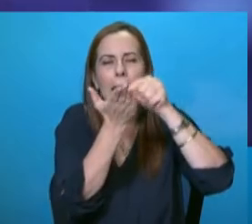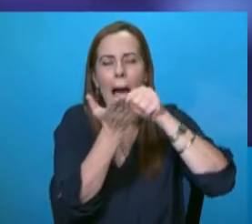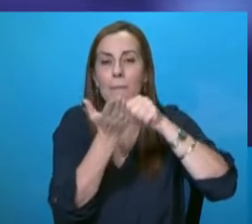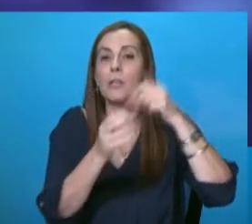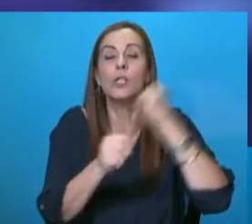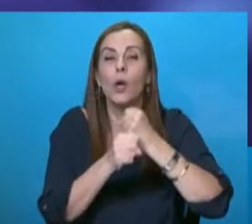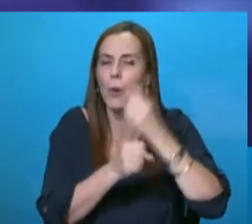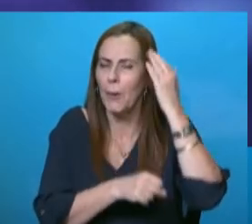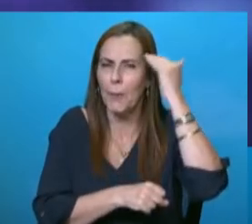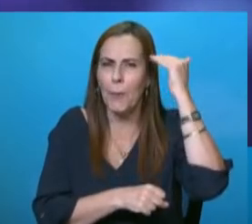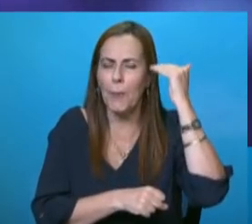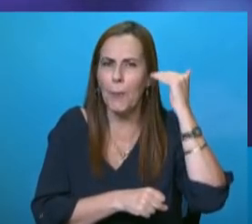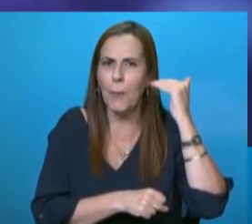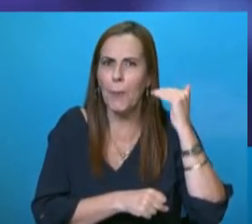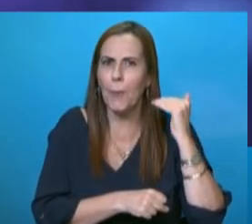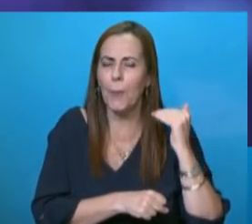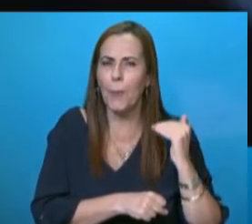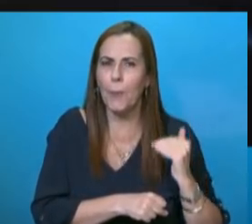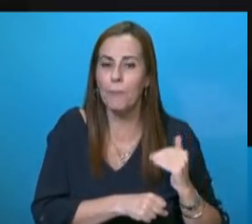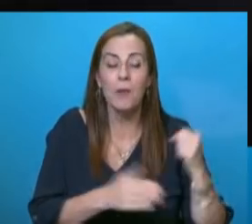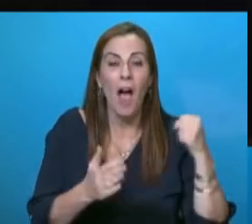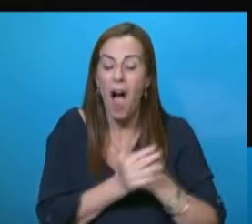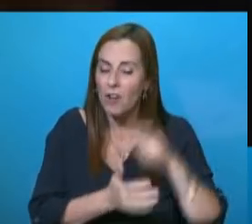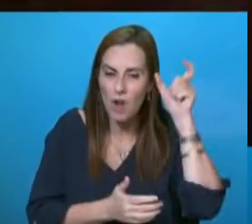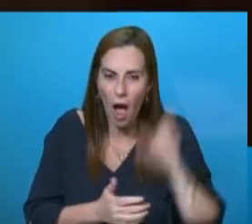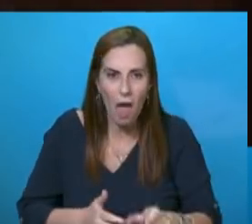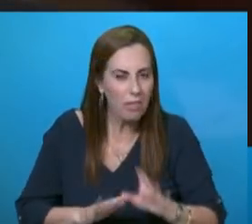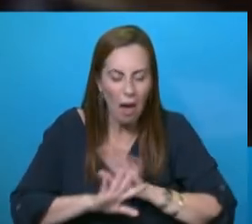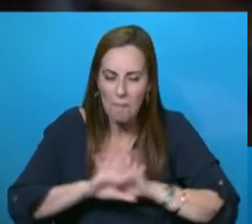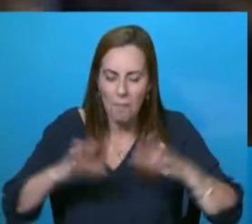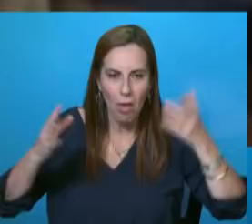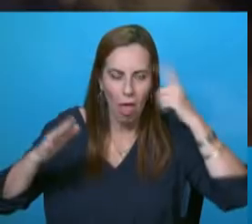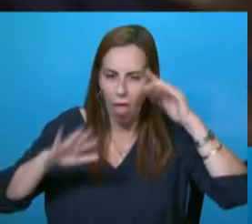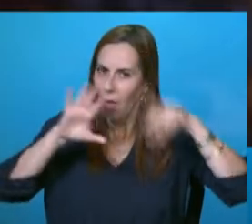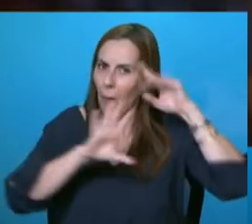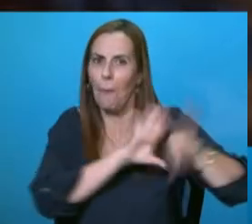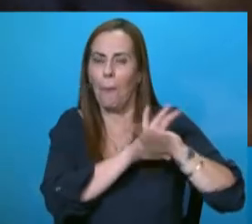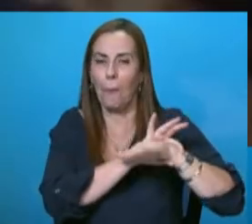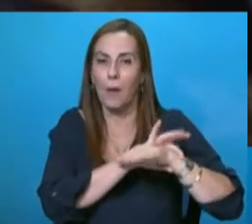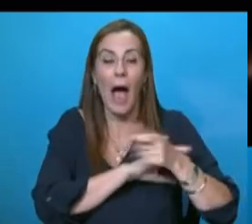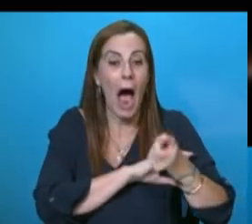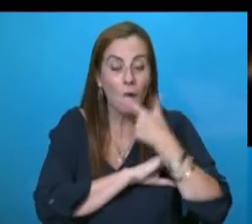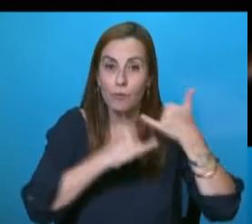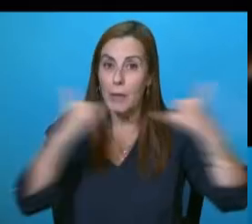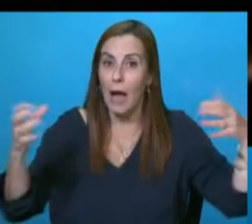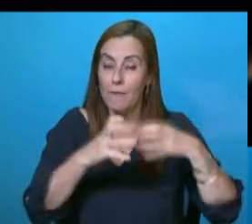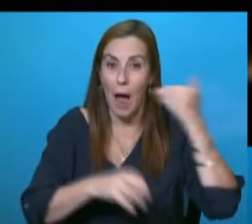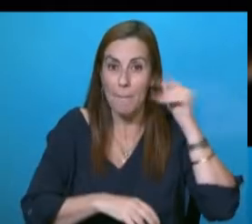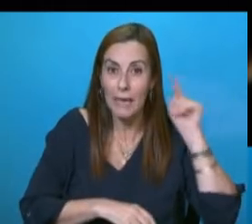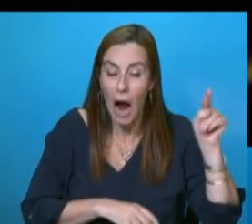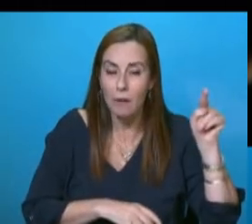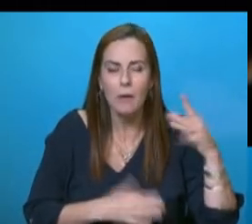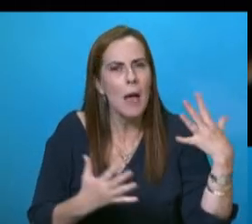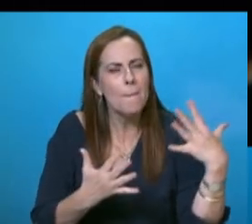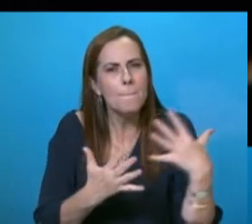גורם לירידה בתפקוד הקוגניטיבי, עד שהאדם מאבד את כל כישוריו הקוגניטיביים. התרופה שפיתחה חברת ביוג'ין